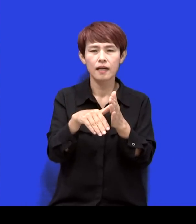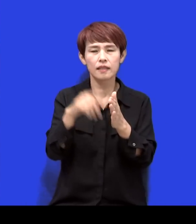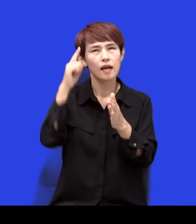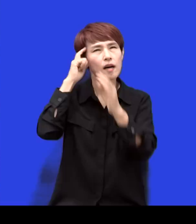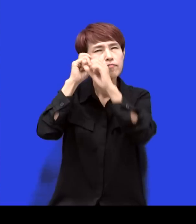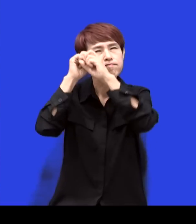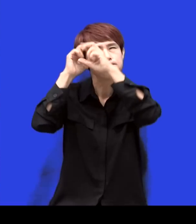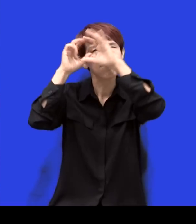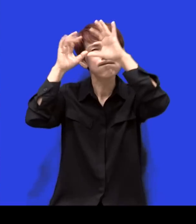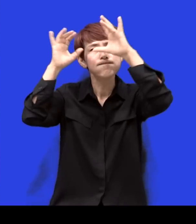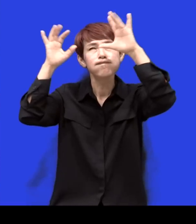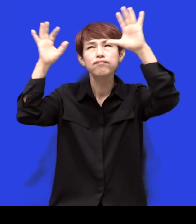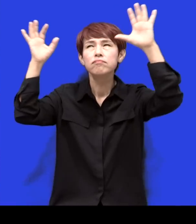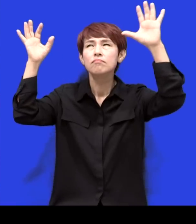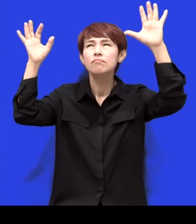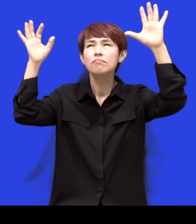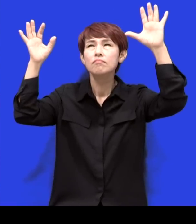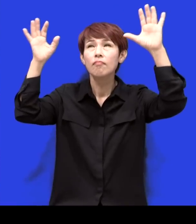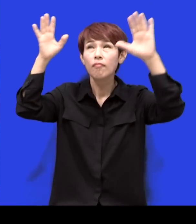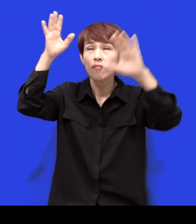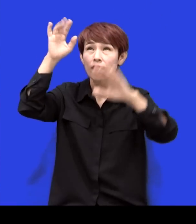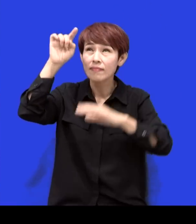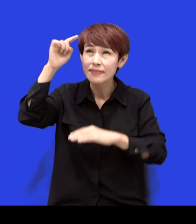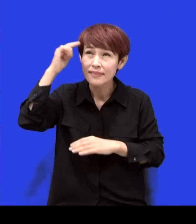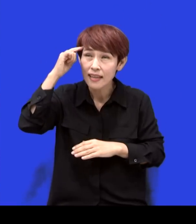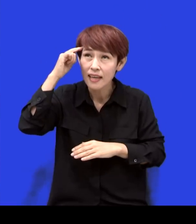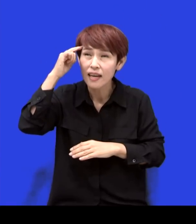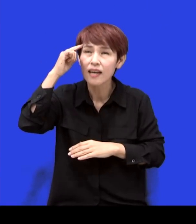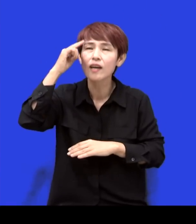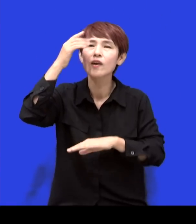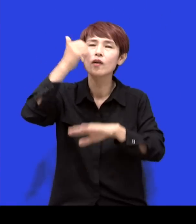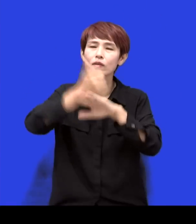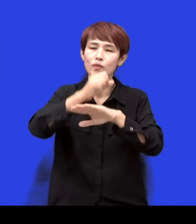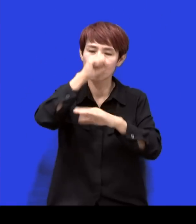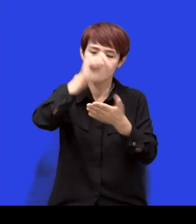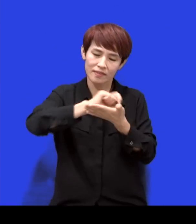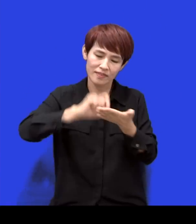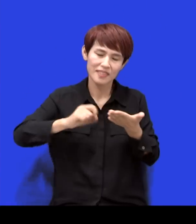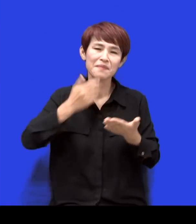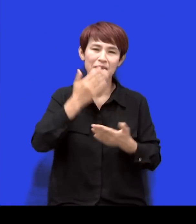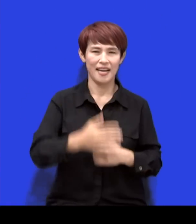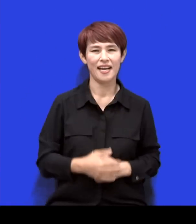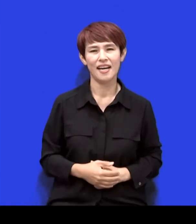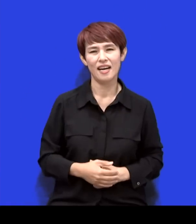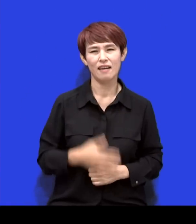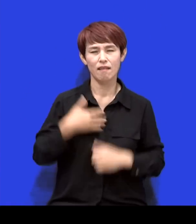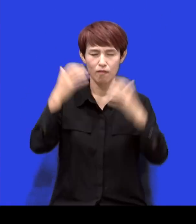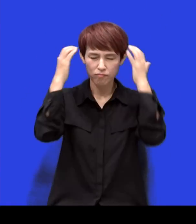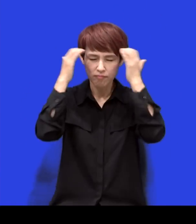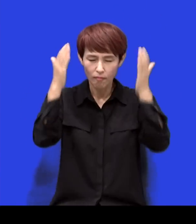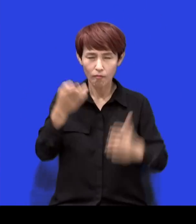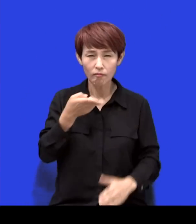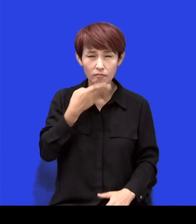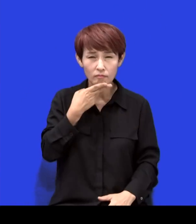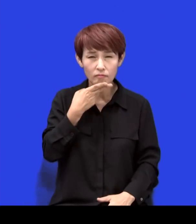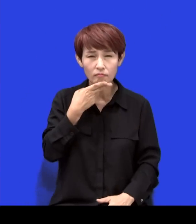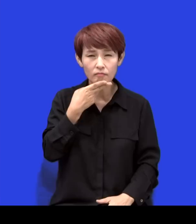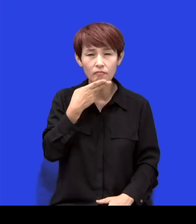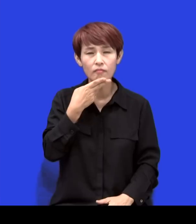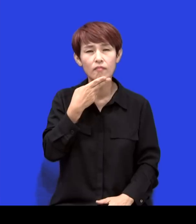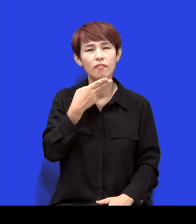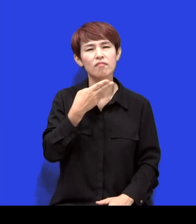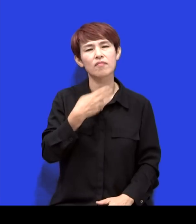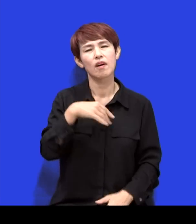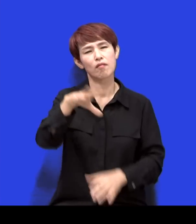상상했던 그 시간들이 결국은 좋은 글을 쓰게 만든 재료들이 되었을 거예요. 네네. 아마 내가 그런 시간이 없었다면 차마 내 눈에 들어오지